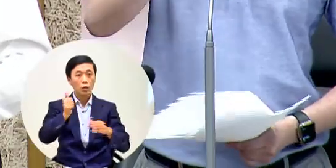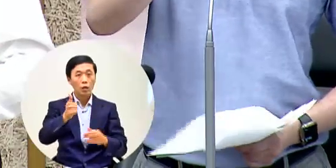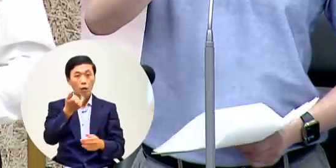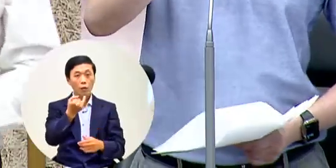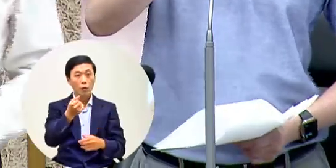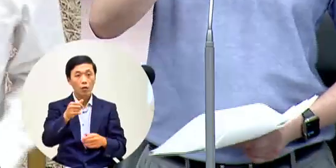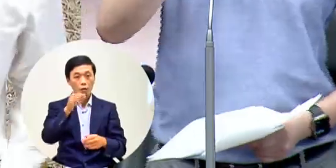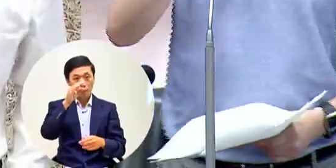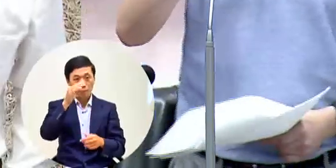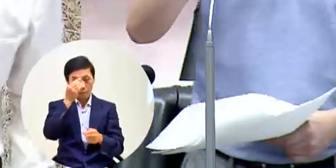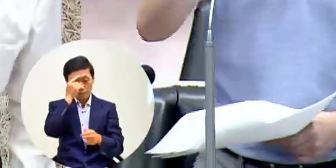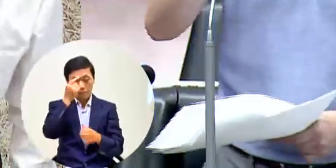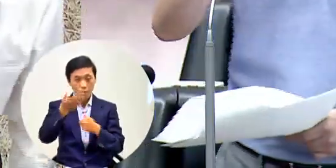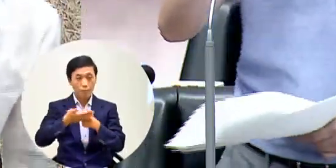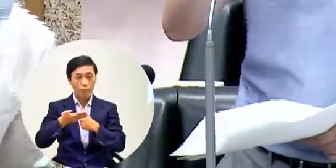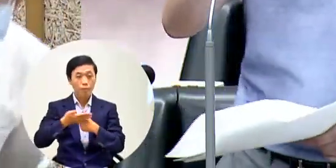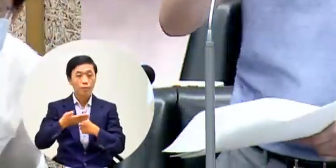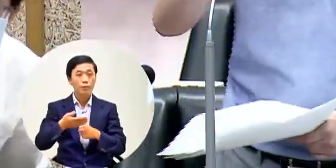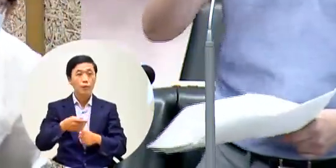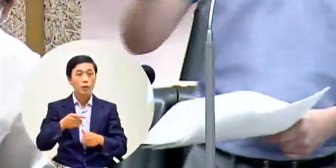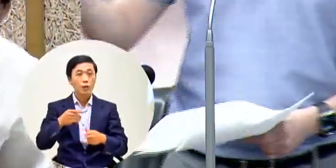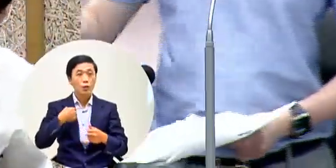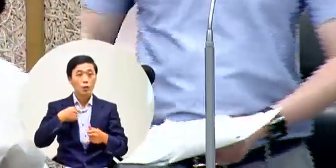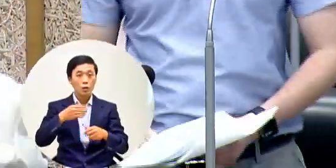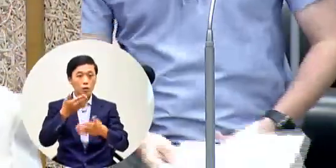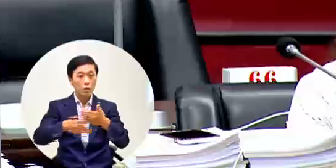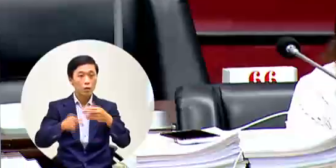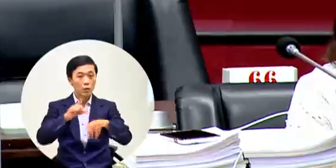请坐哦。那我请那个时间给我其他的同事啊。